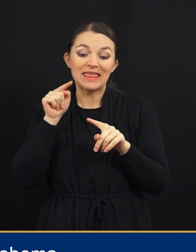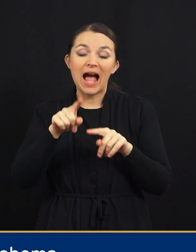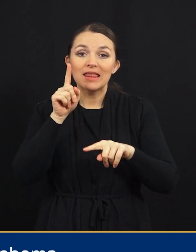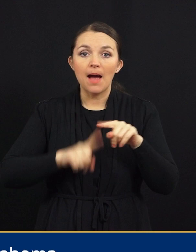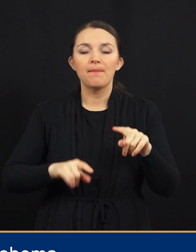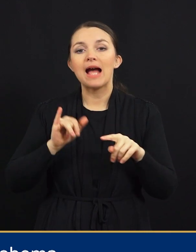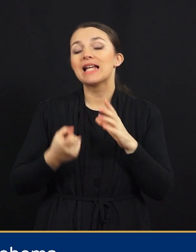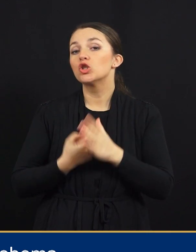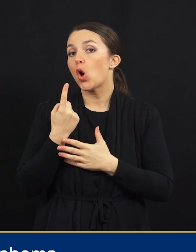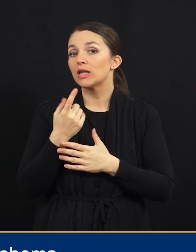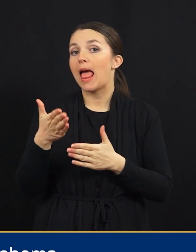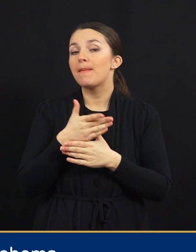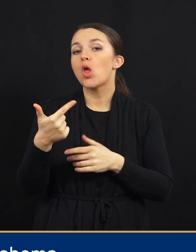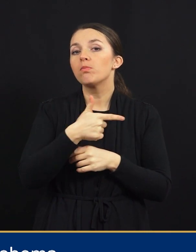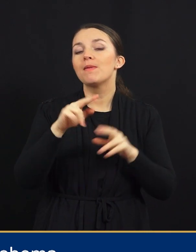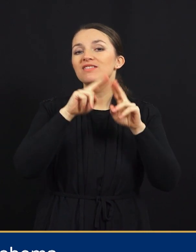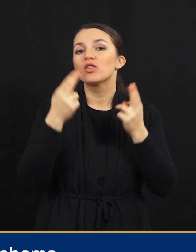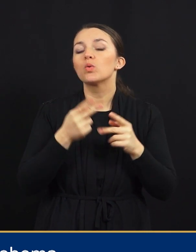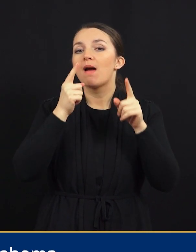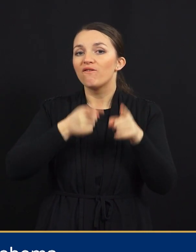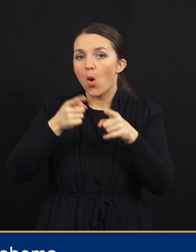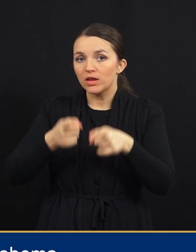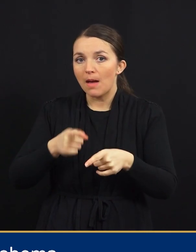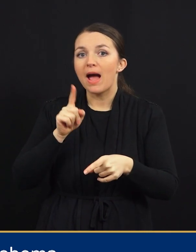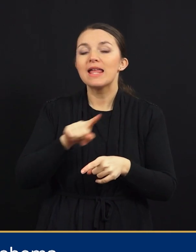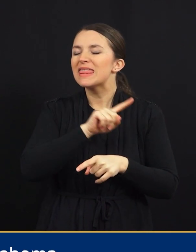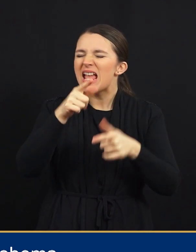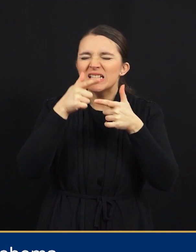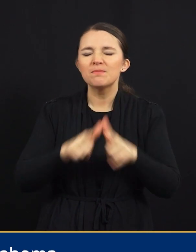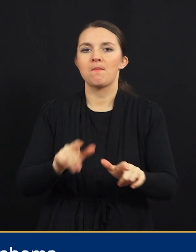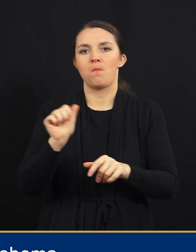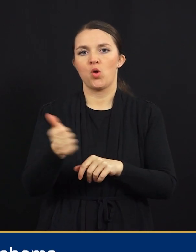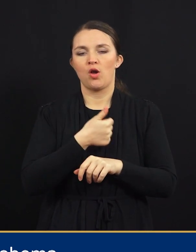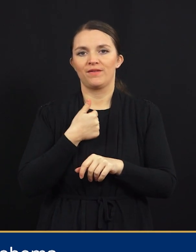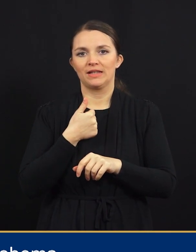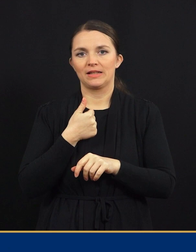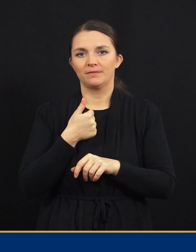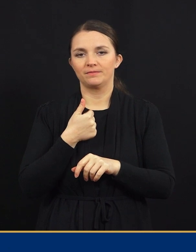Taka napaka se je zgodila med obema svetovnima vojnama in je ne smemo ponoviti.